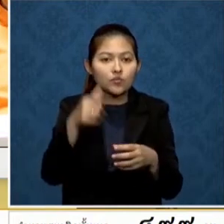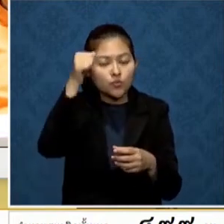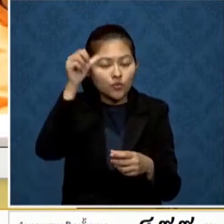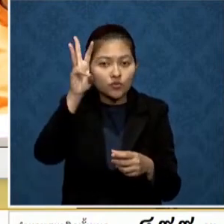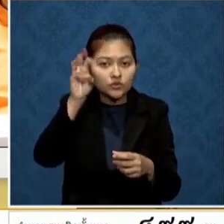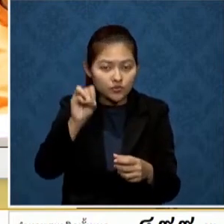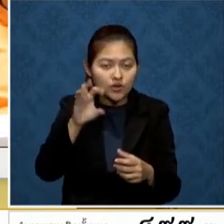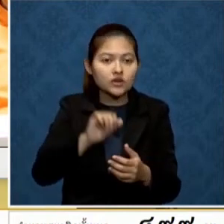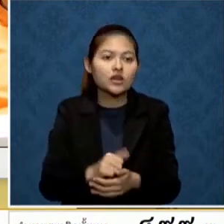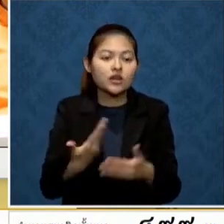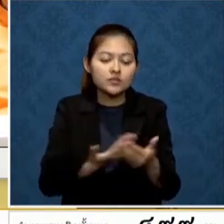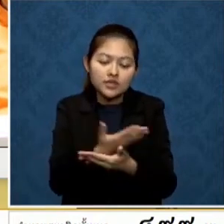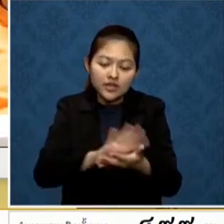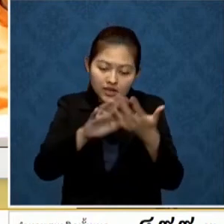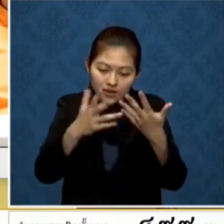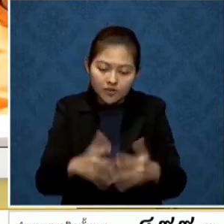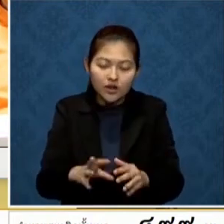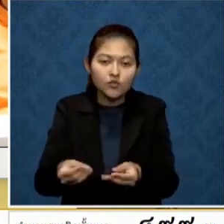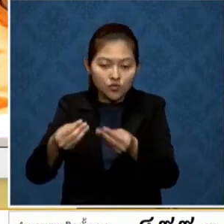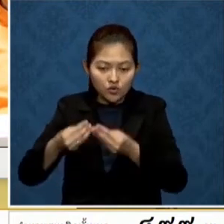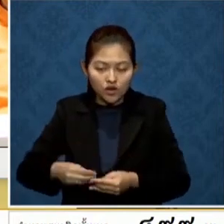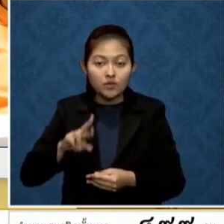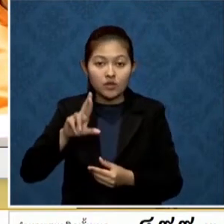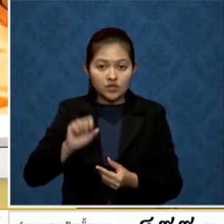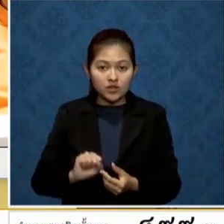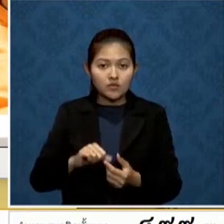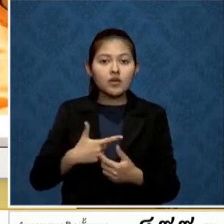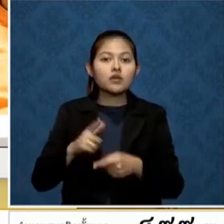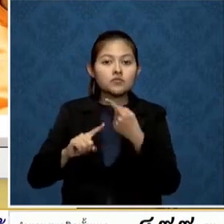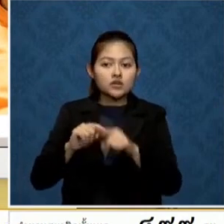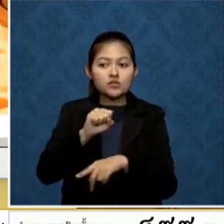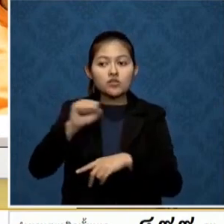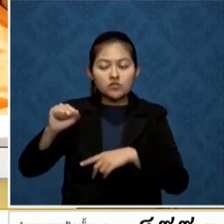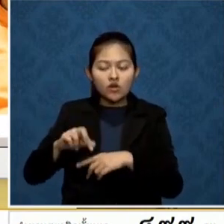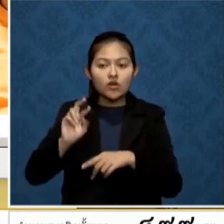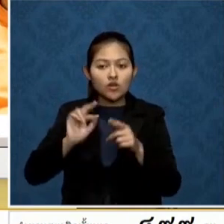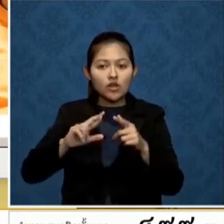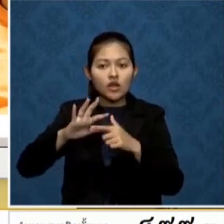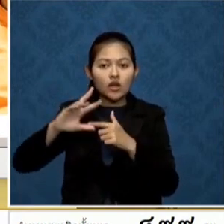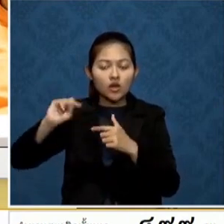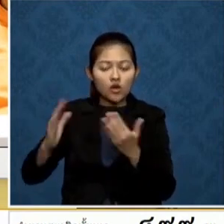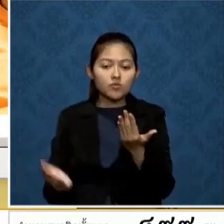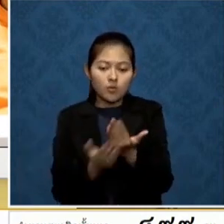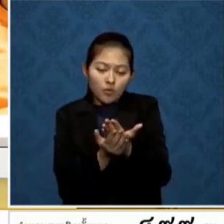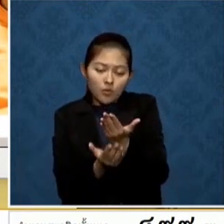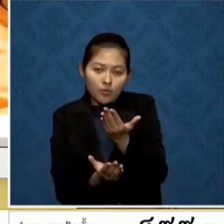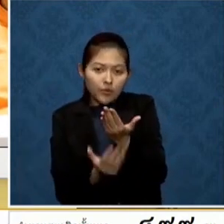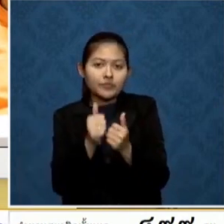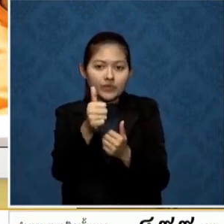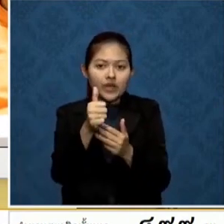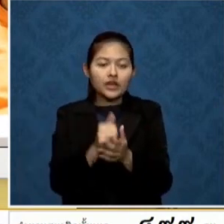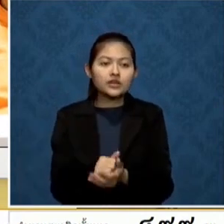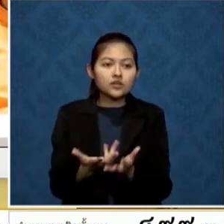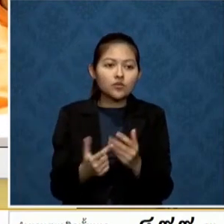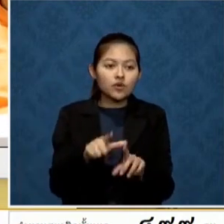จากที่กรรมาธิการสามัญพิจารณาเสร็จแล้วส่งกับสภาครับเพื่อนสมาชิกจากทุกพรรคสามารถส่งร่างข้อบังคับมาประกบได้ทันครับและไม่จำเป็นจะต้องเอาร่าง